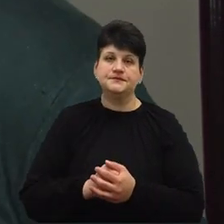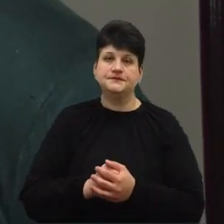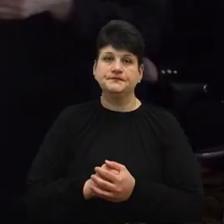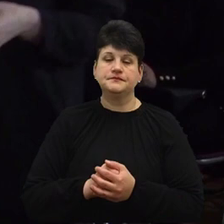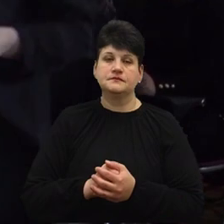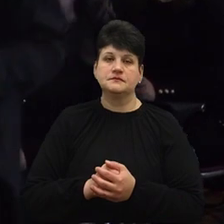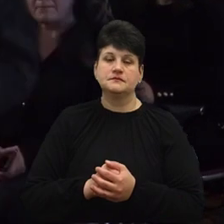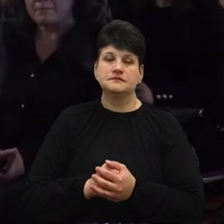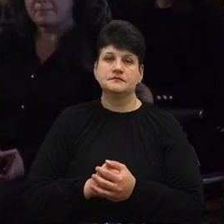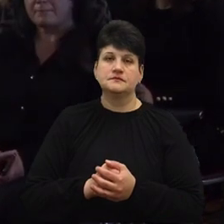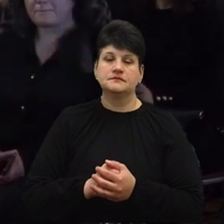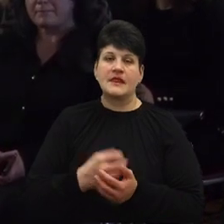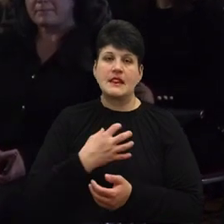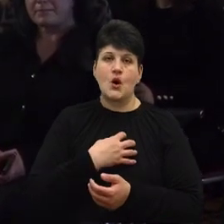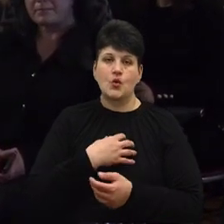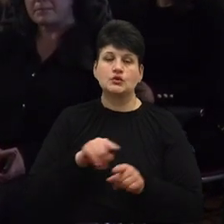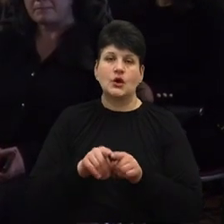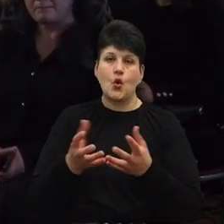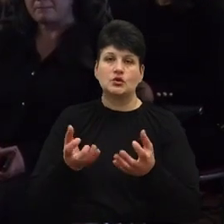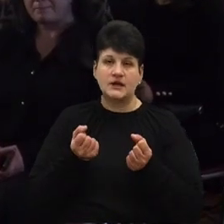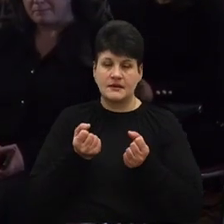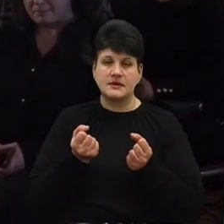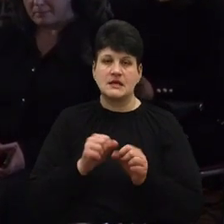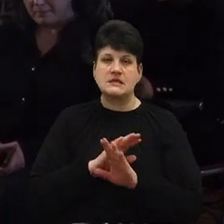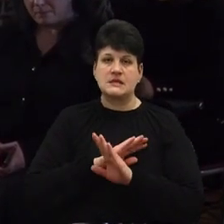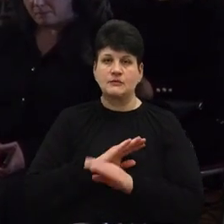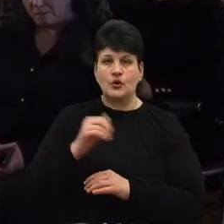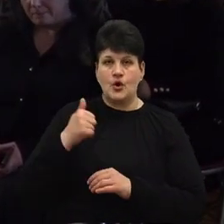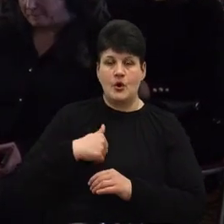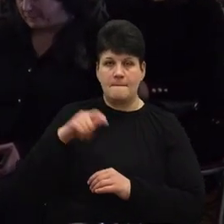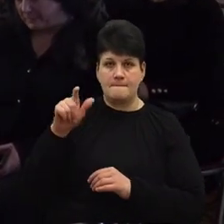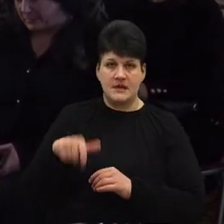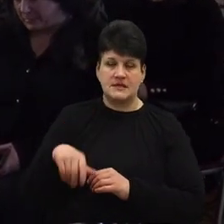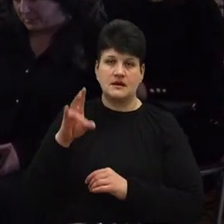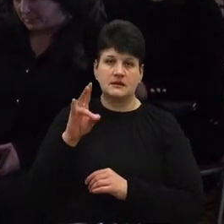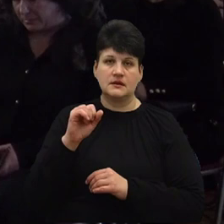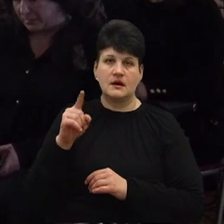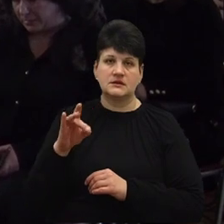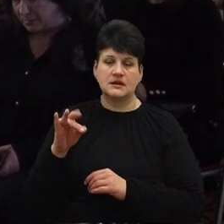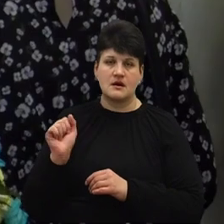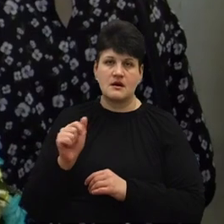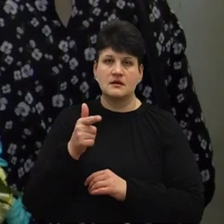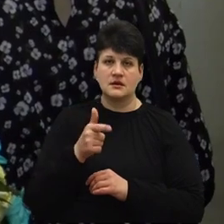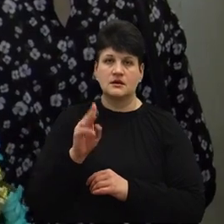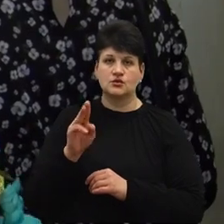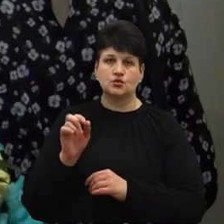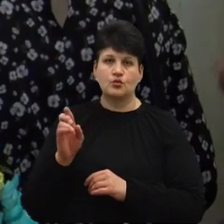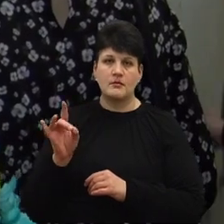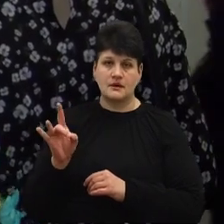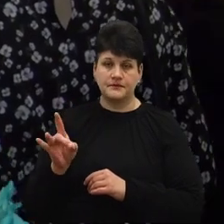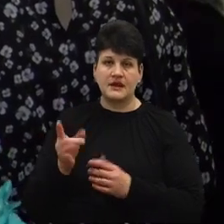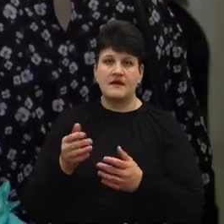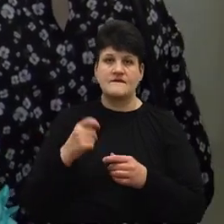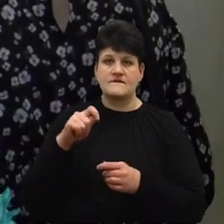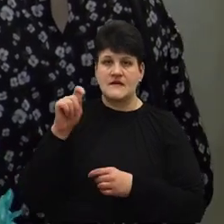тата. Нагороду також отримала дружина загиблого бійця Назара Мялик-Гулеєва Галина Шупер. Війна забирає